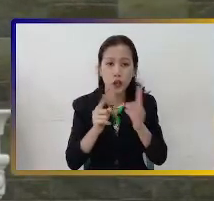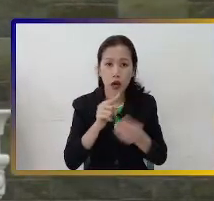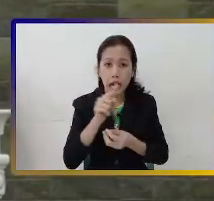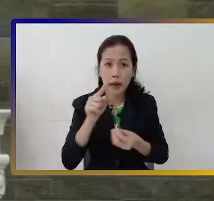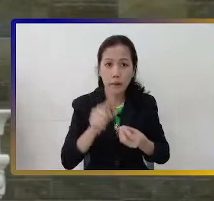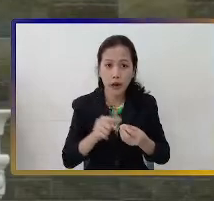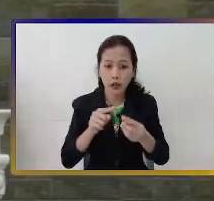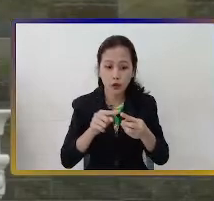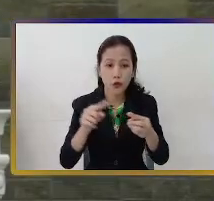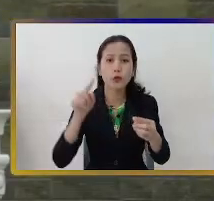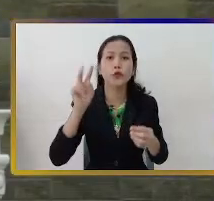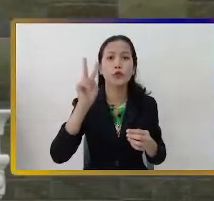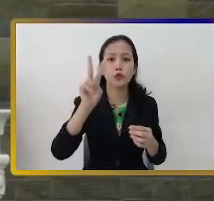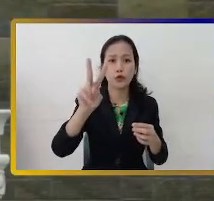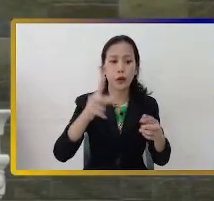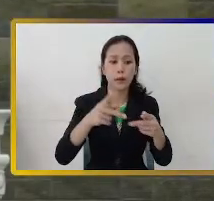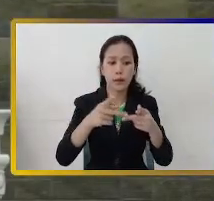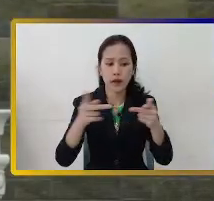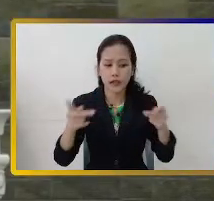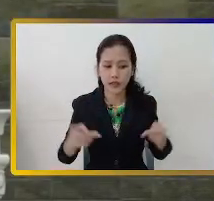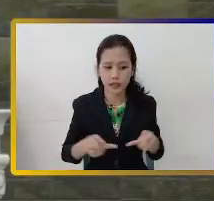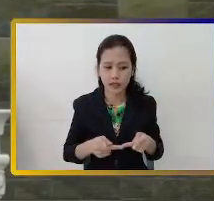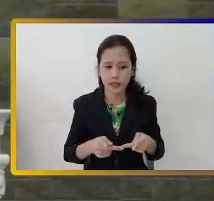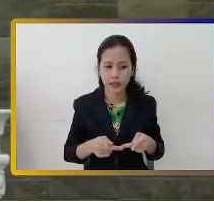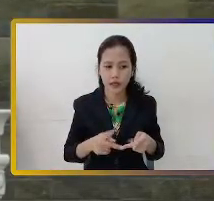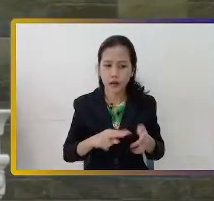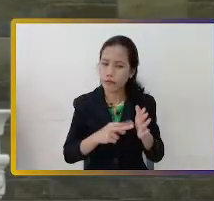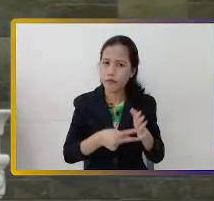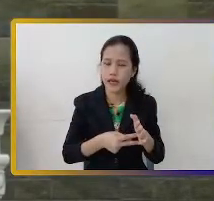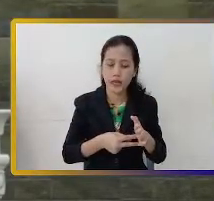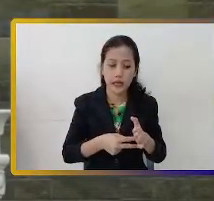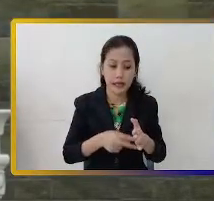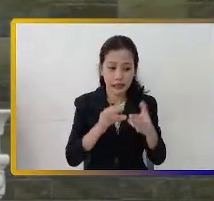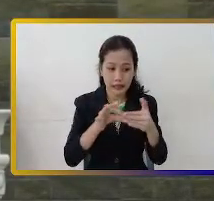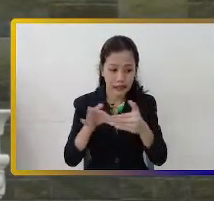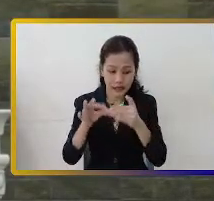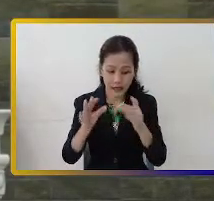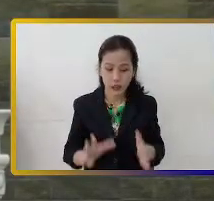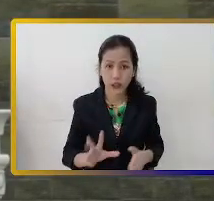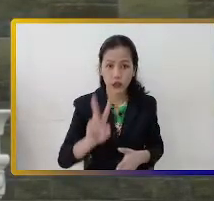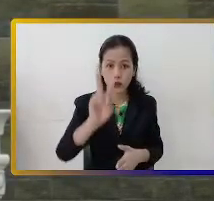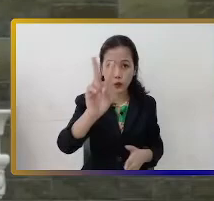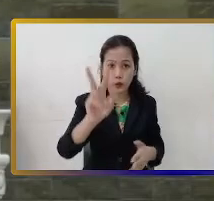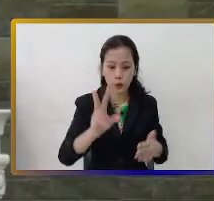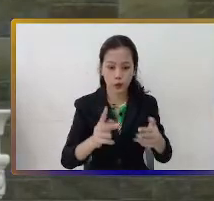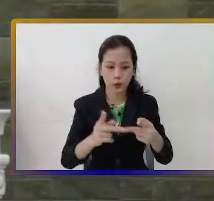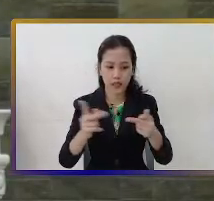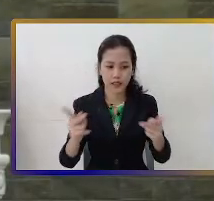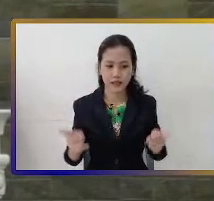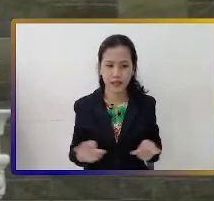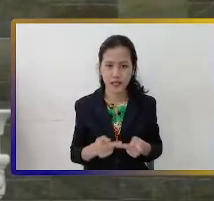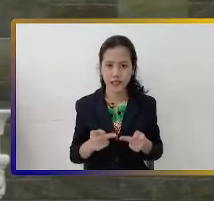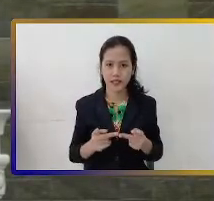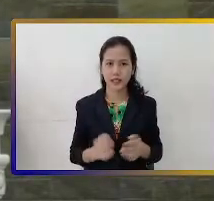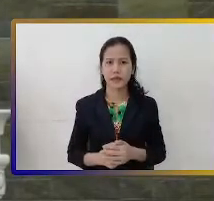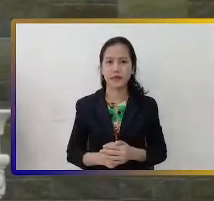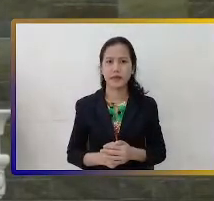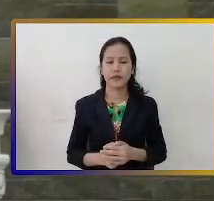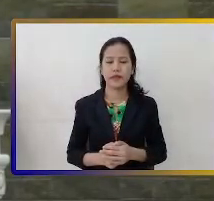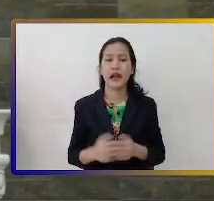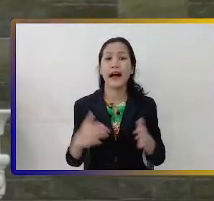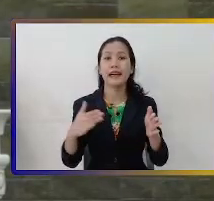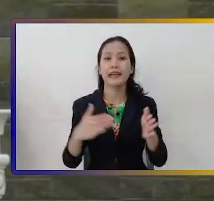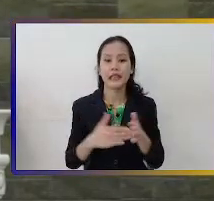kanila, tinanggal po ng Diyos ang injustice. Okay? Tinanggal po ng Diyos. Kaya nga po, the next